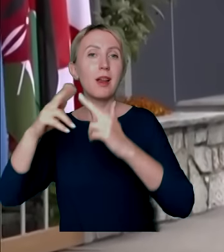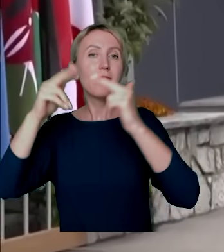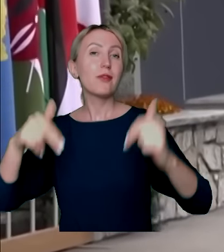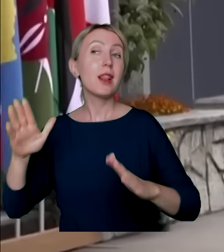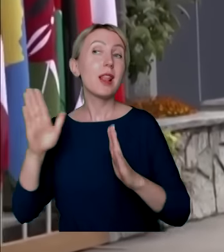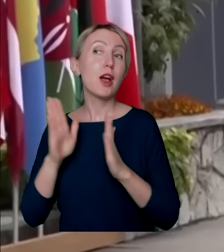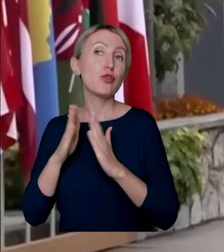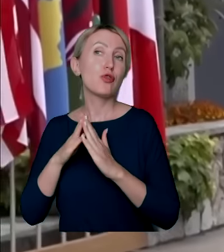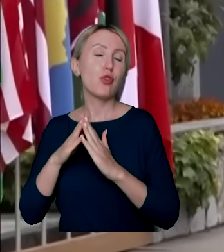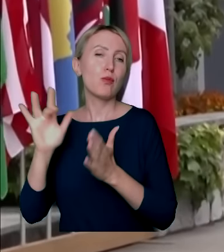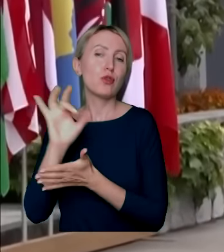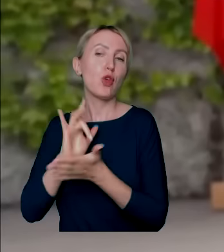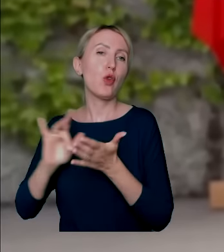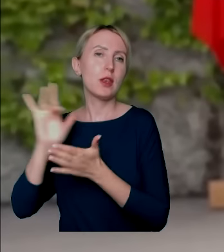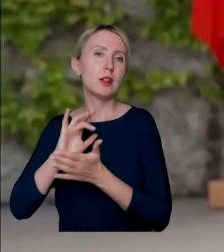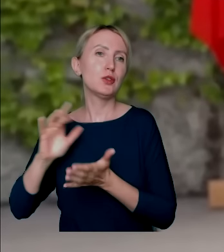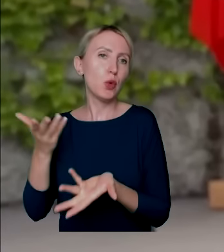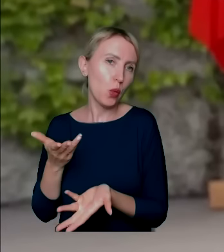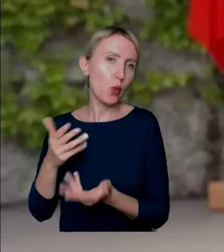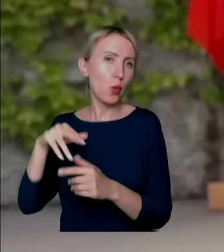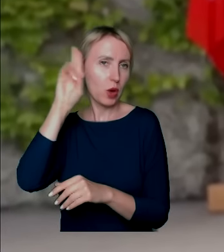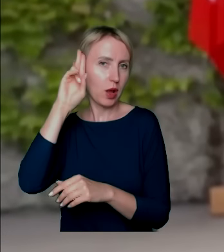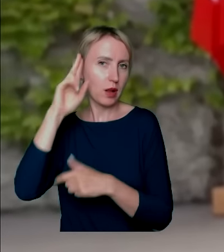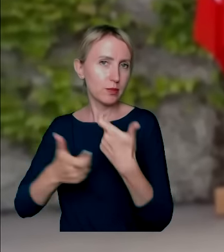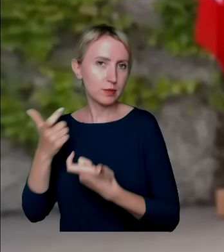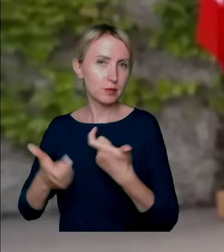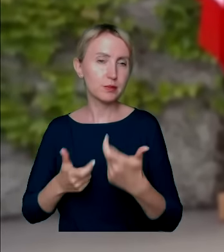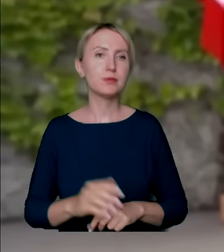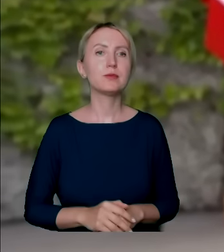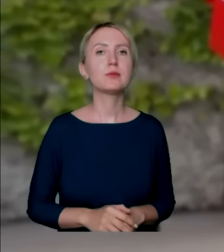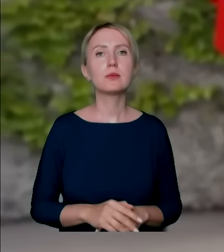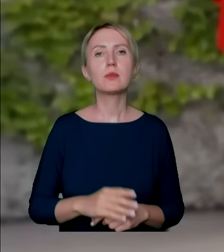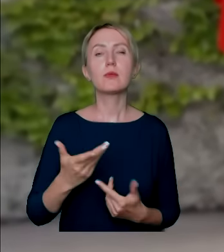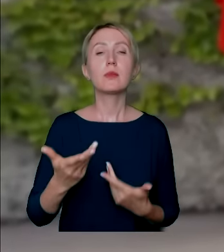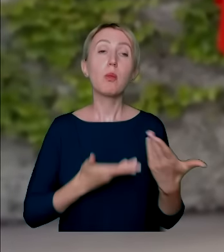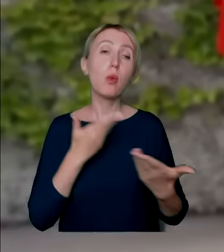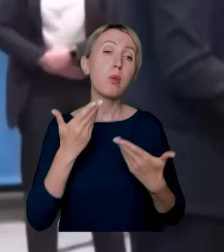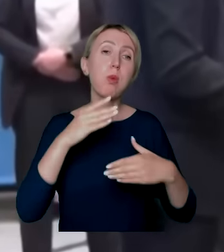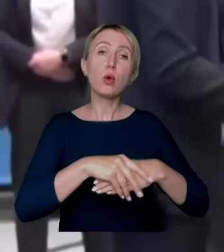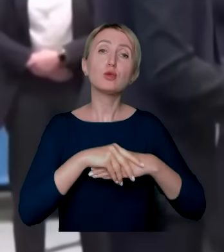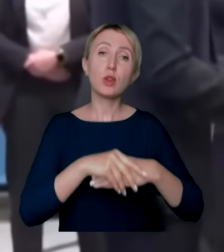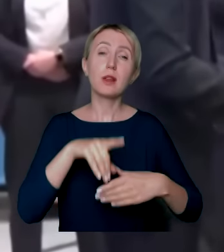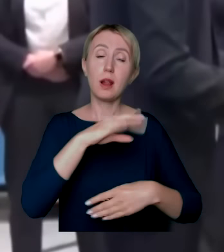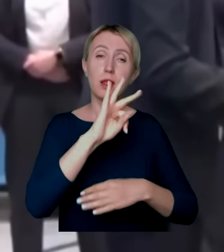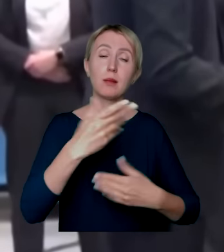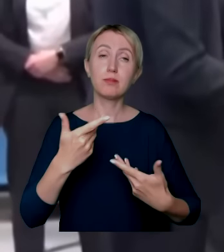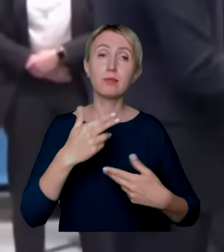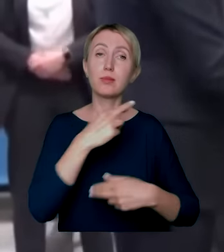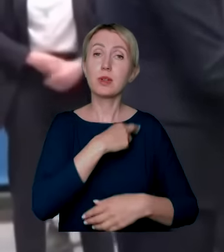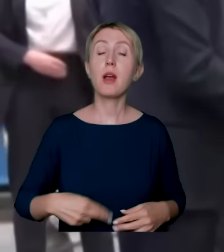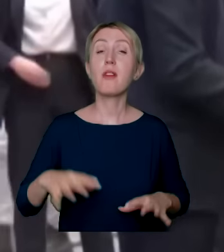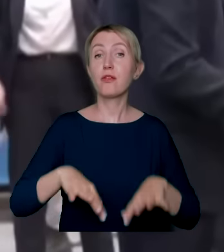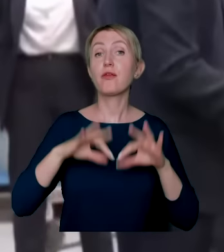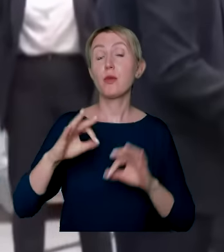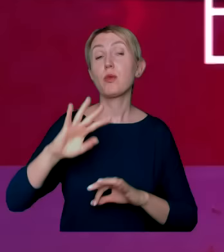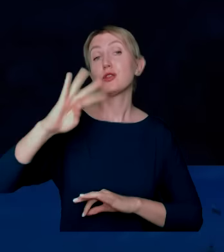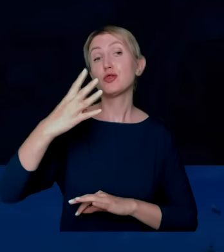napisali aktywiści, akcja była prezentem pożegnalnym dla premiera i konserwatywnego rządu. Wybory w Wielkiej Brytanii 4